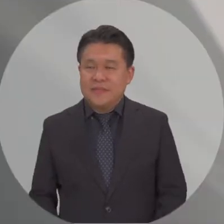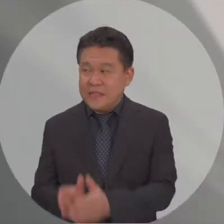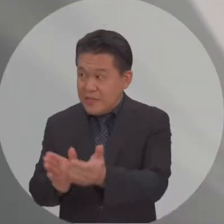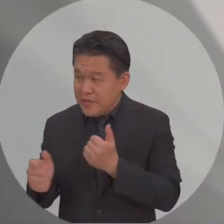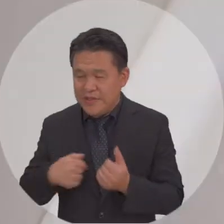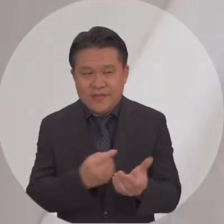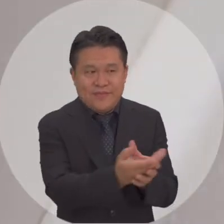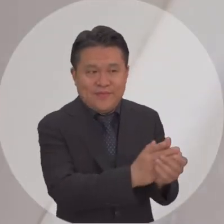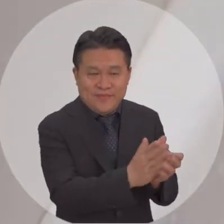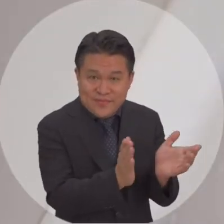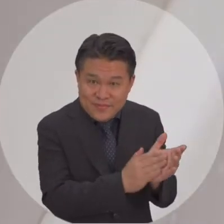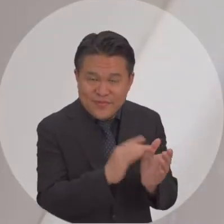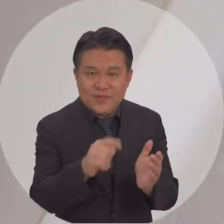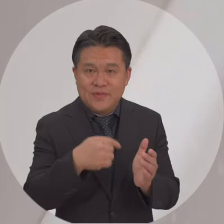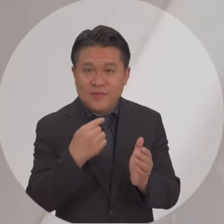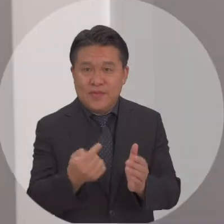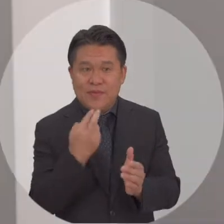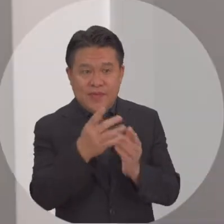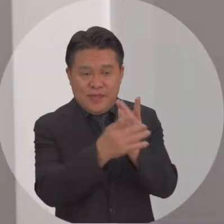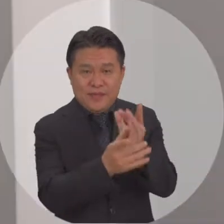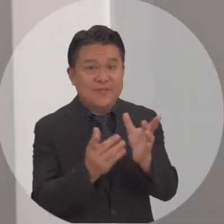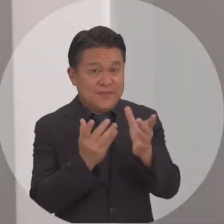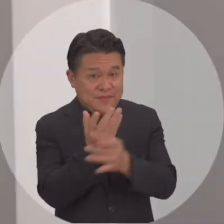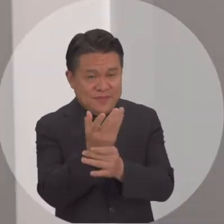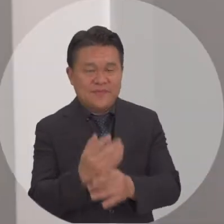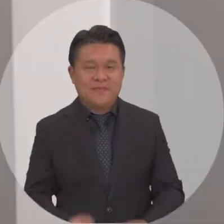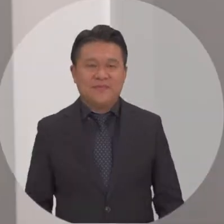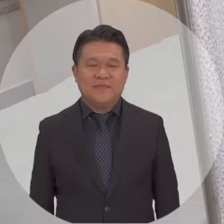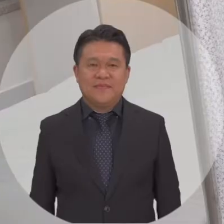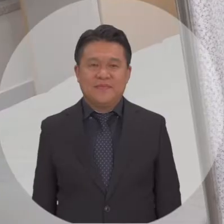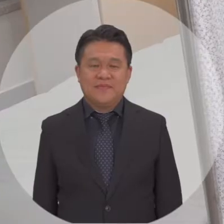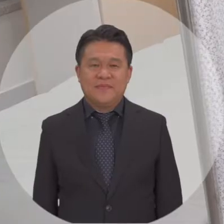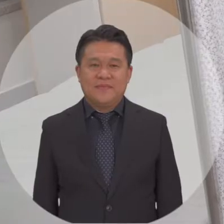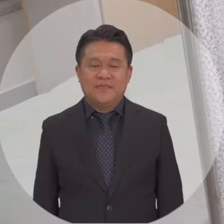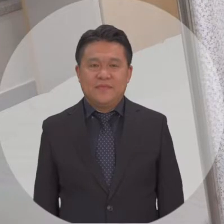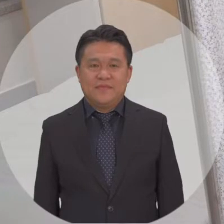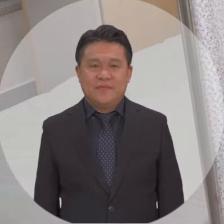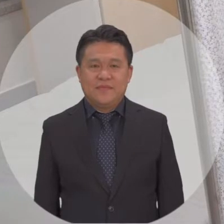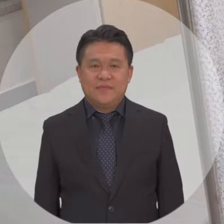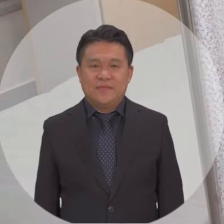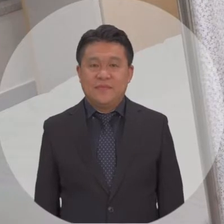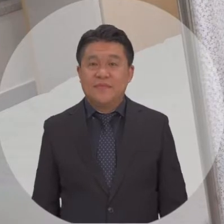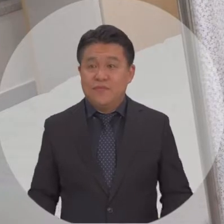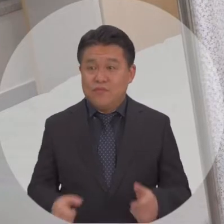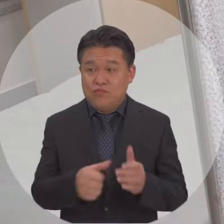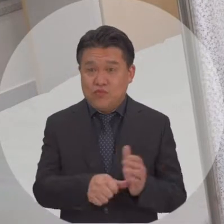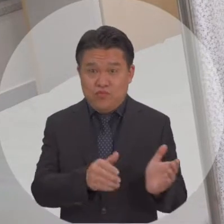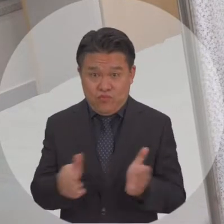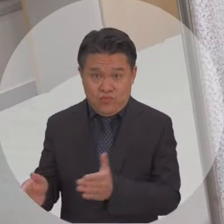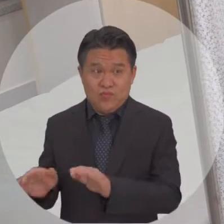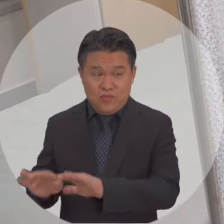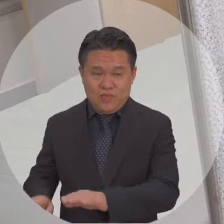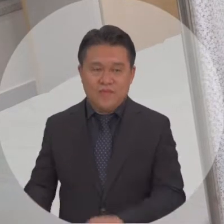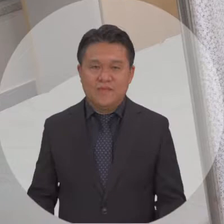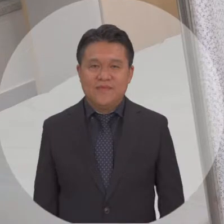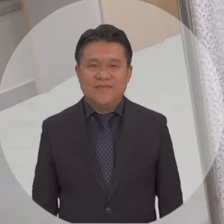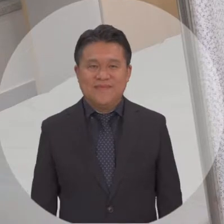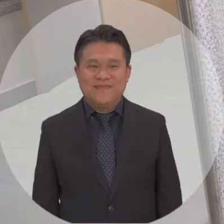진행 전 손을 씻고 일회용 장갑을 손에 낍니다 아 필요 물건을 준비합니다